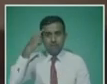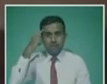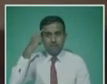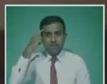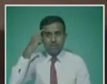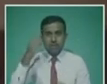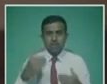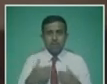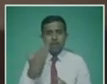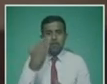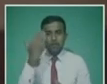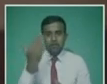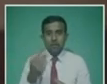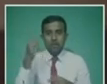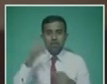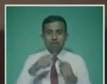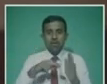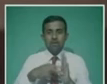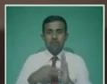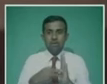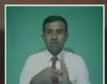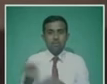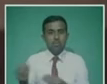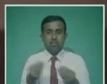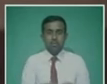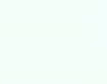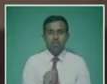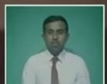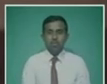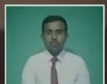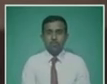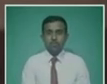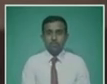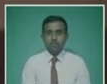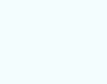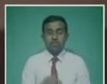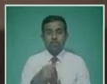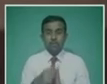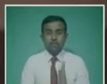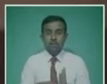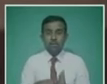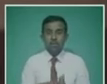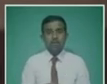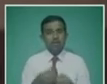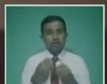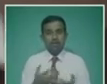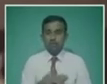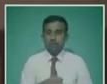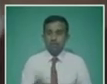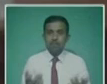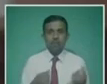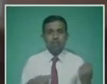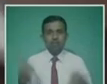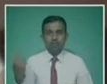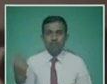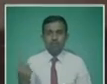කෙනෙක් මට මැවිලා පේනවා අර වගේ ව්‍යාපෘතියක් මේ කුමාරයාට අහුණා නම් කොහොමද තියේද කියලා. ඒවනම් මේ රට ඉවර කරලා මේ රට විකුණලා මේ